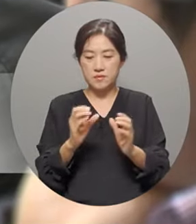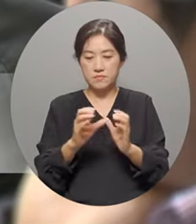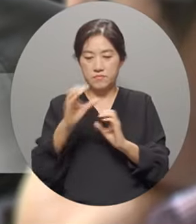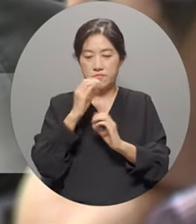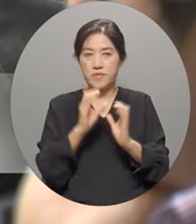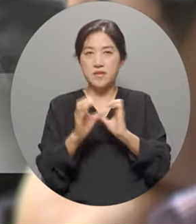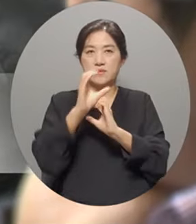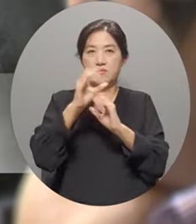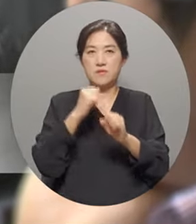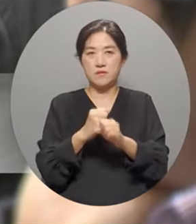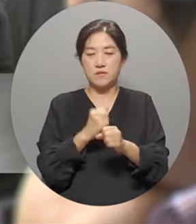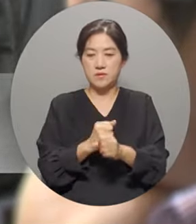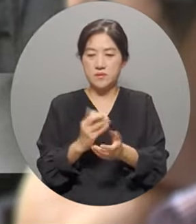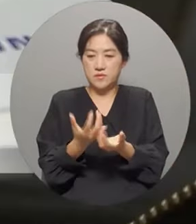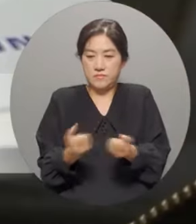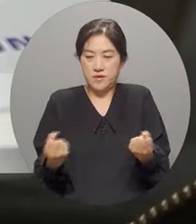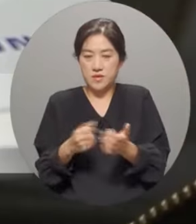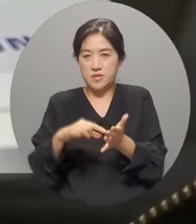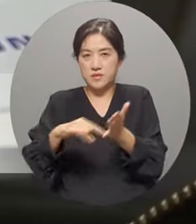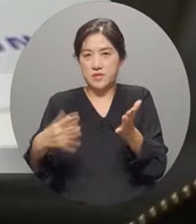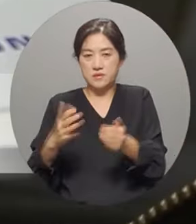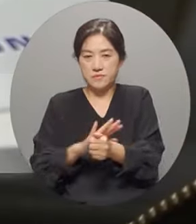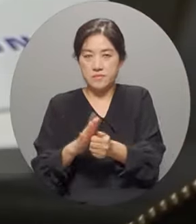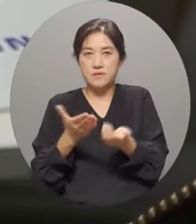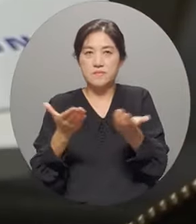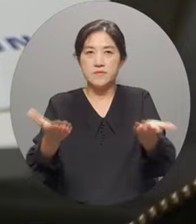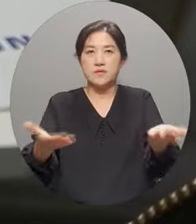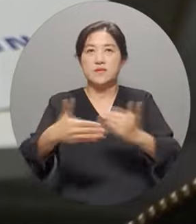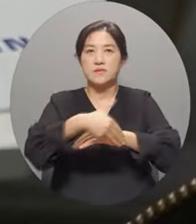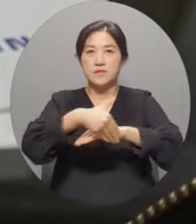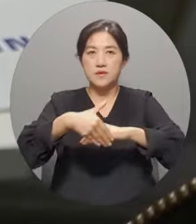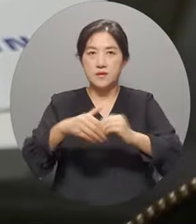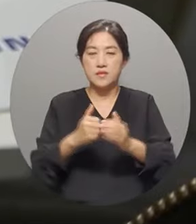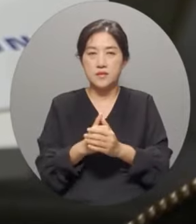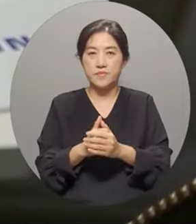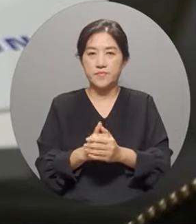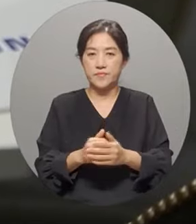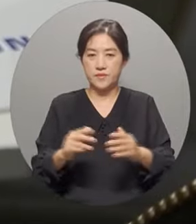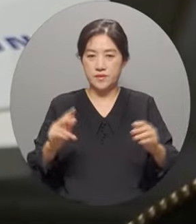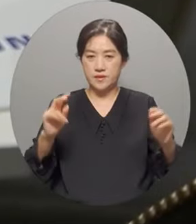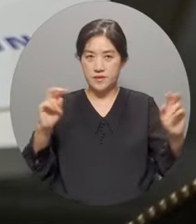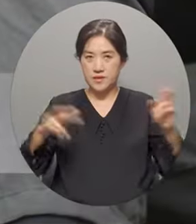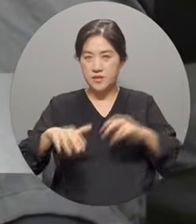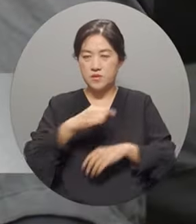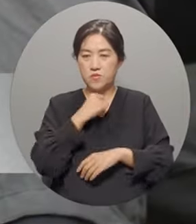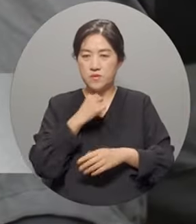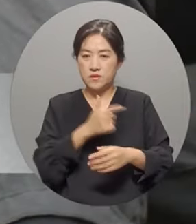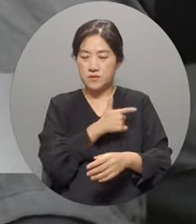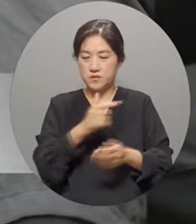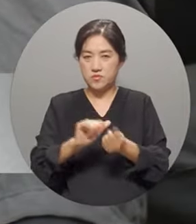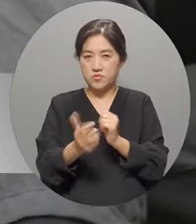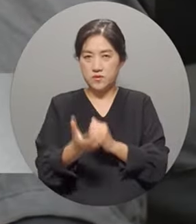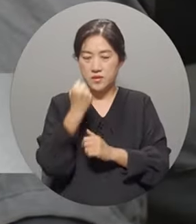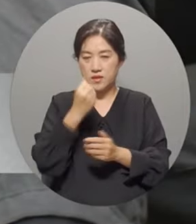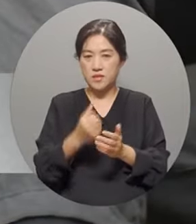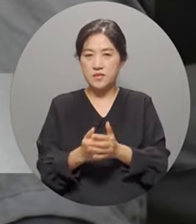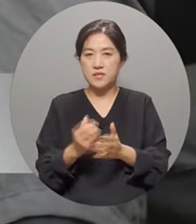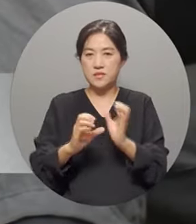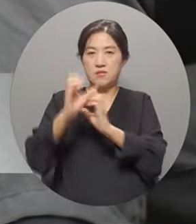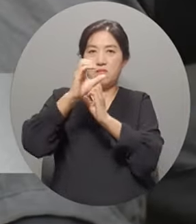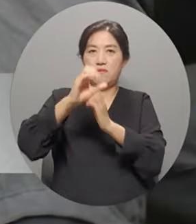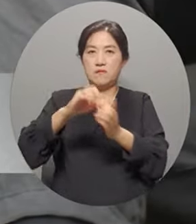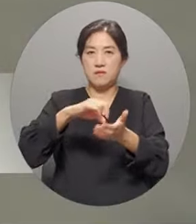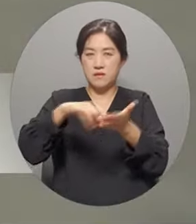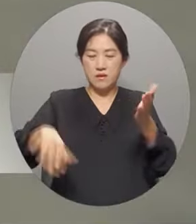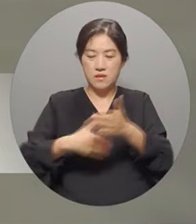저율 분리과세를 적용해 세 부담을 낮춰주기로 했습니다. 그동안 재계에서 요구해온 최대주주 주식 할증 평가를 폐지해